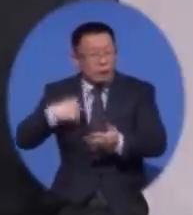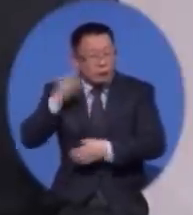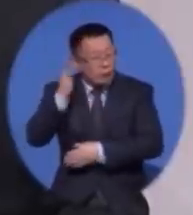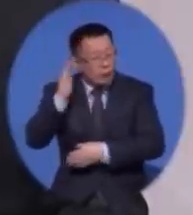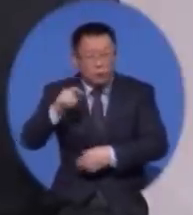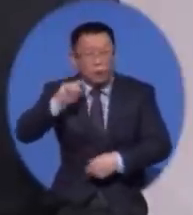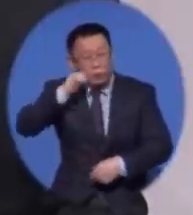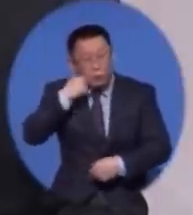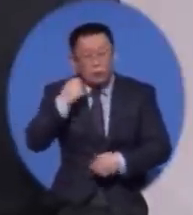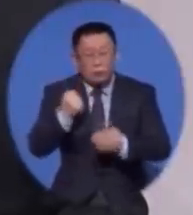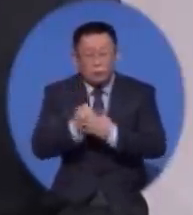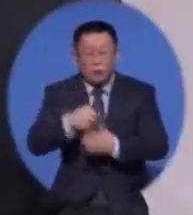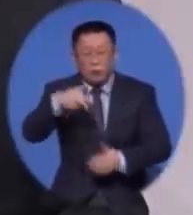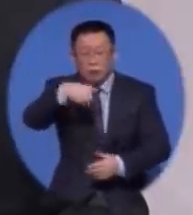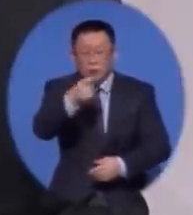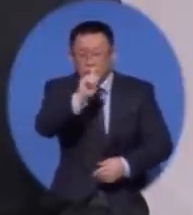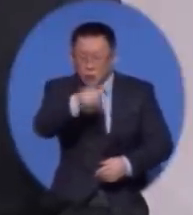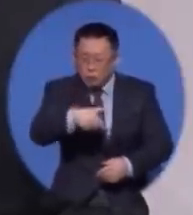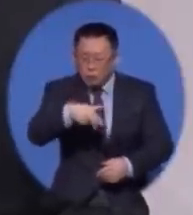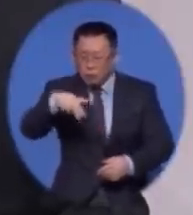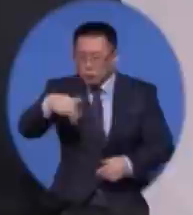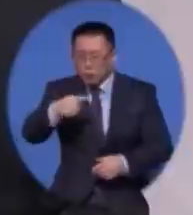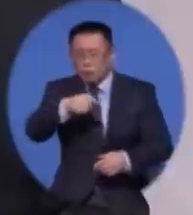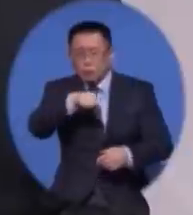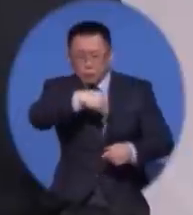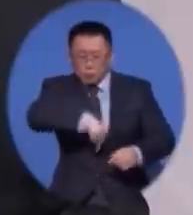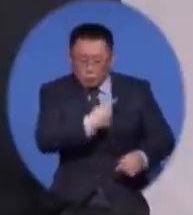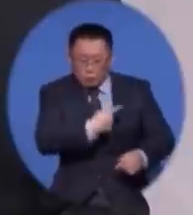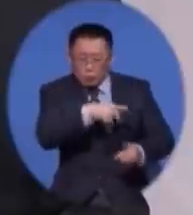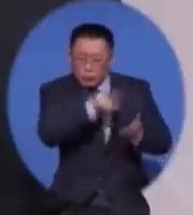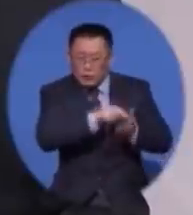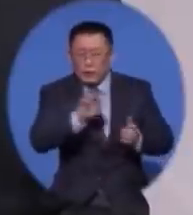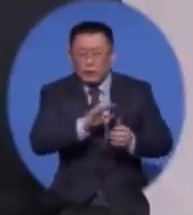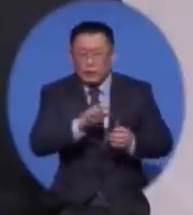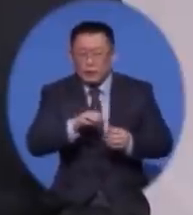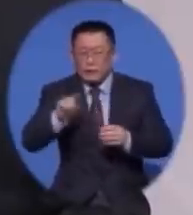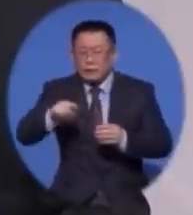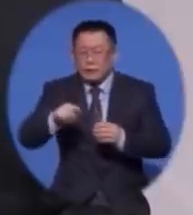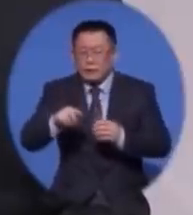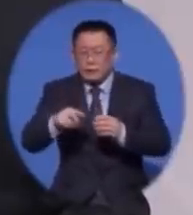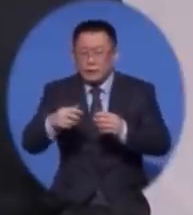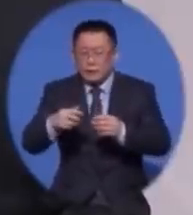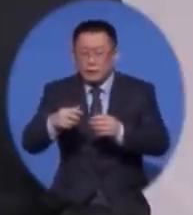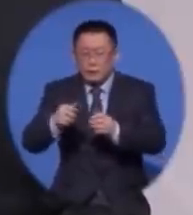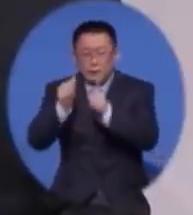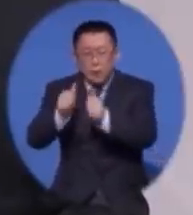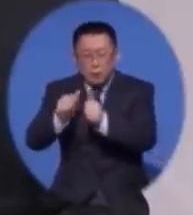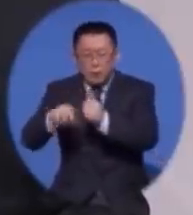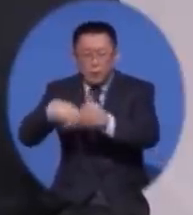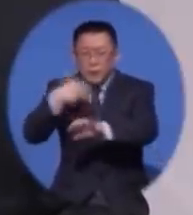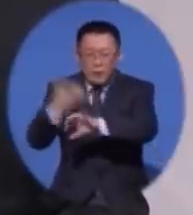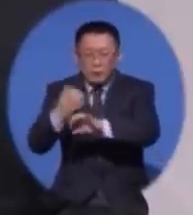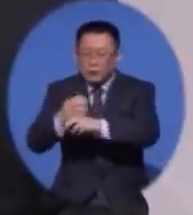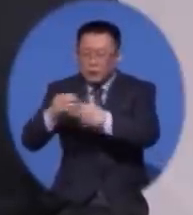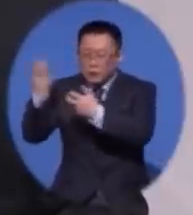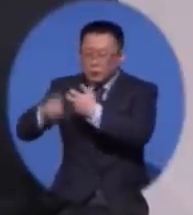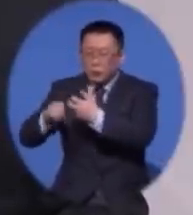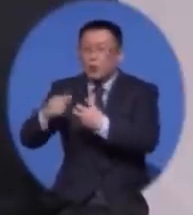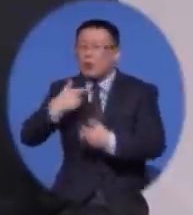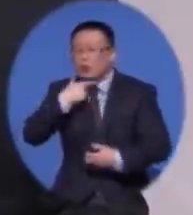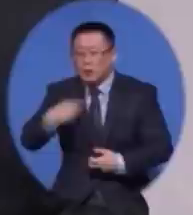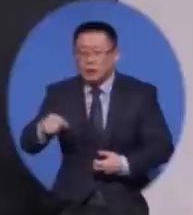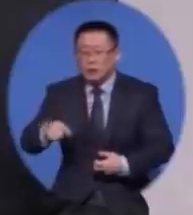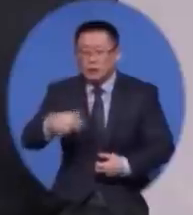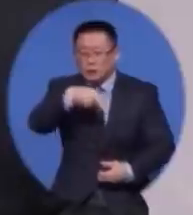거니까 제 얘기는 조국은 조국의 문제가 아니라 사법개혁과 검찰개혁 전 국민들이 70%를 그래서 원하고